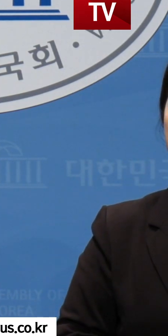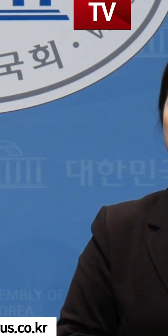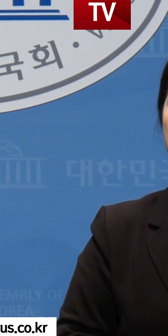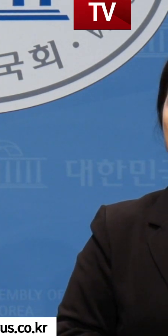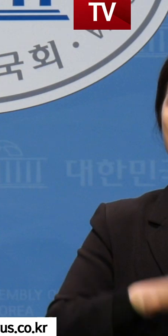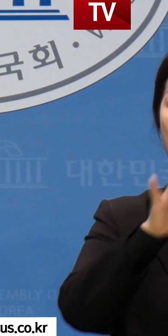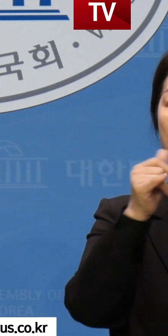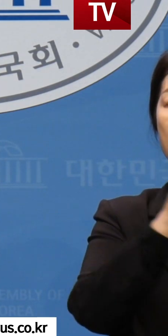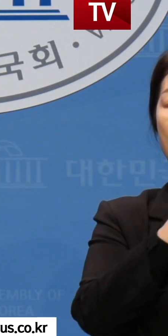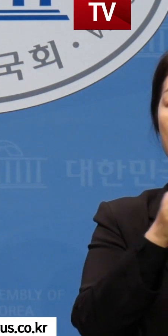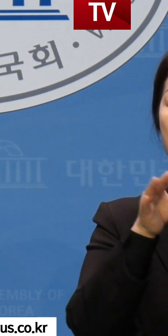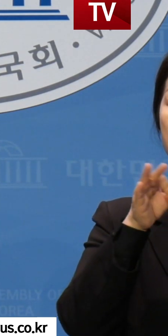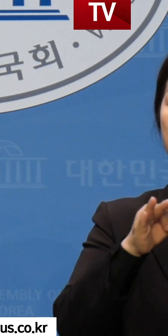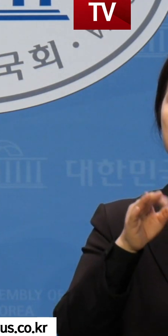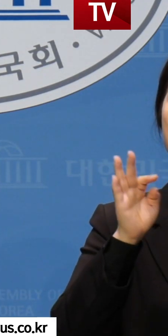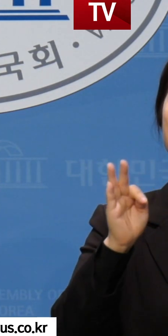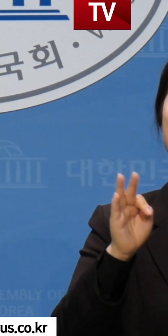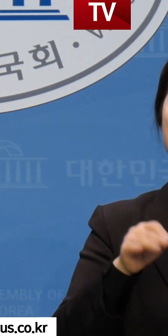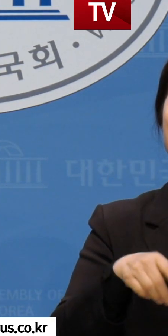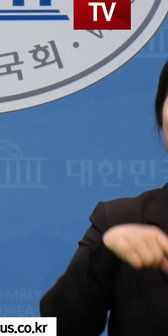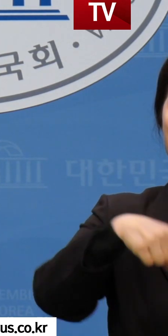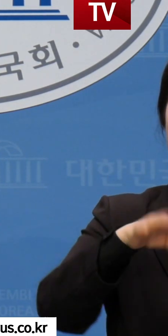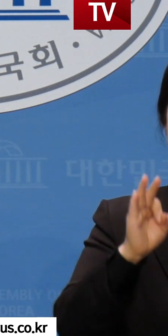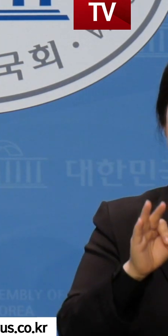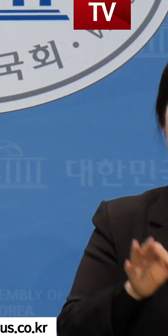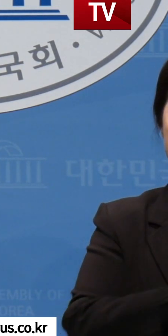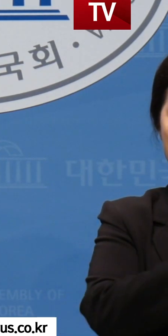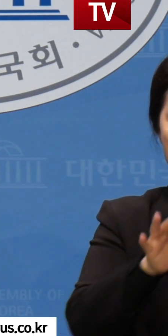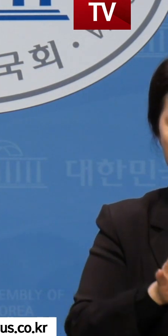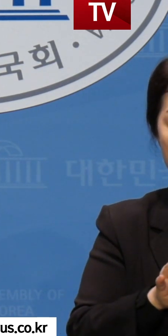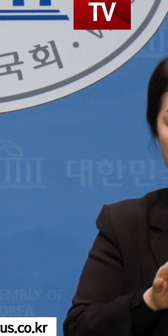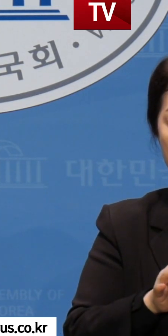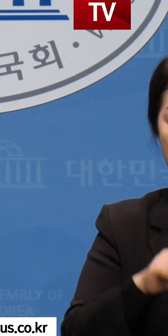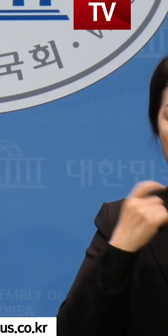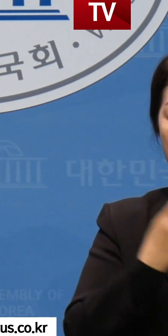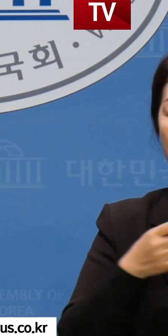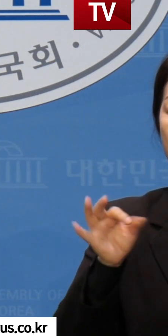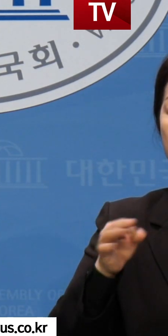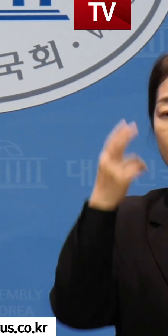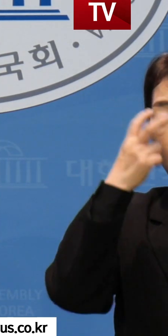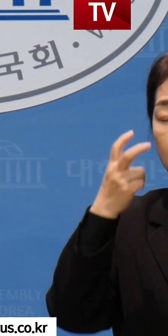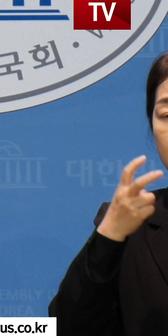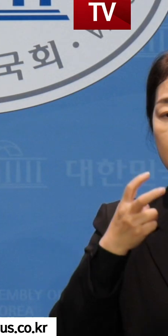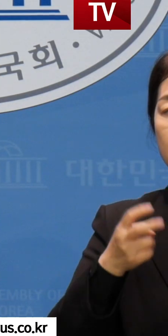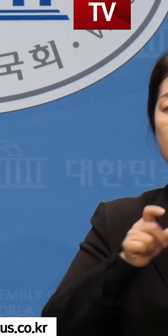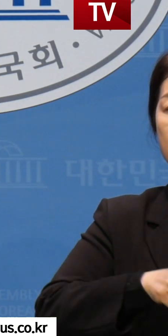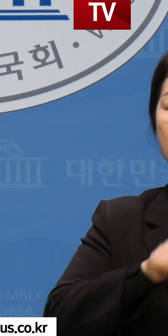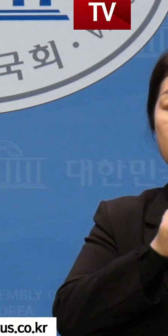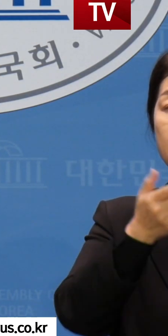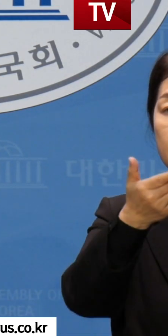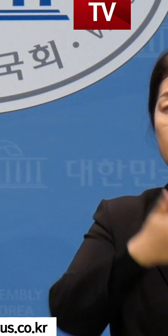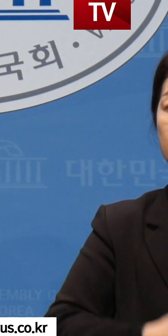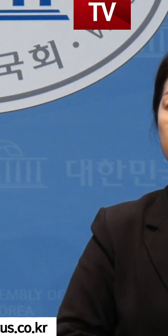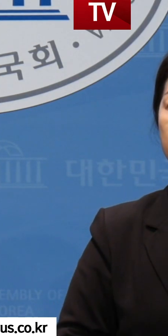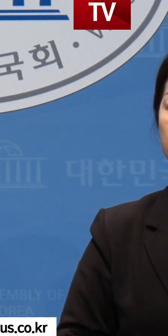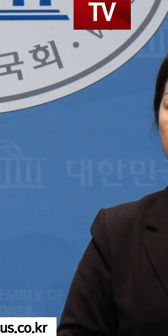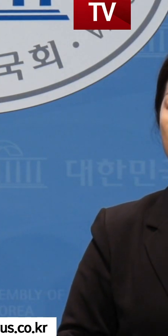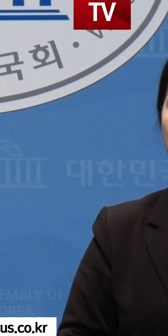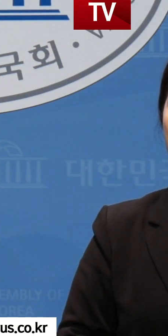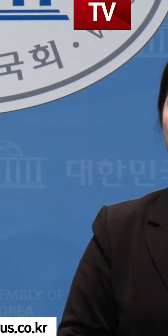부동산 PF 시장 및 가계부채 관리 정부 대응 촉구 기자회견. 오늘